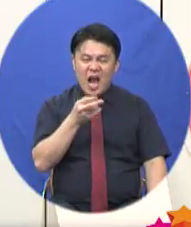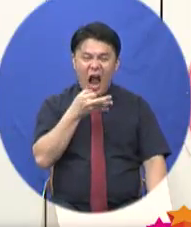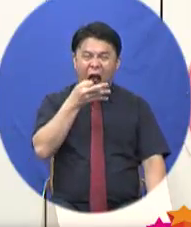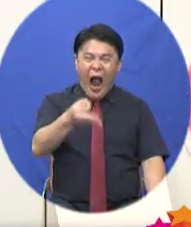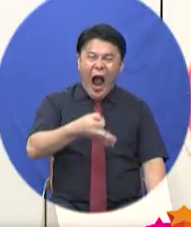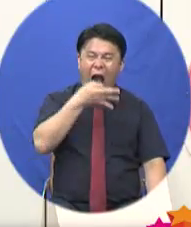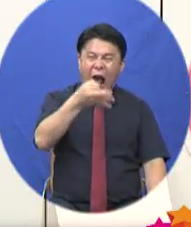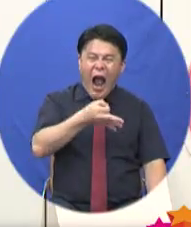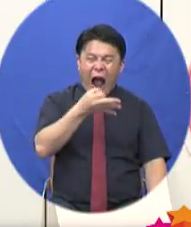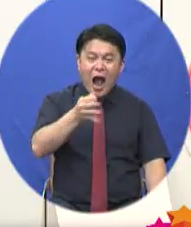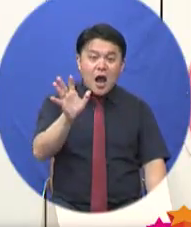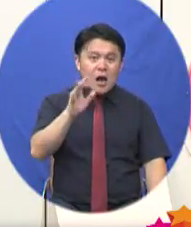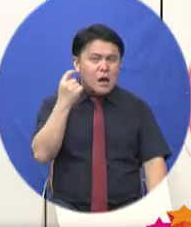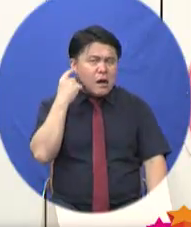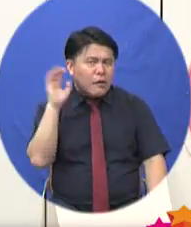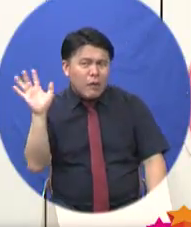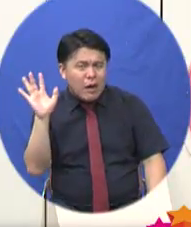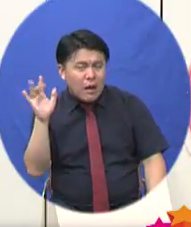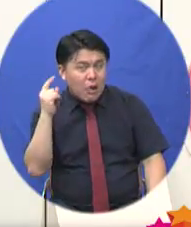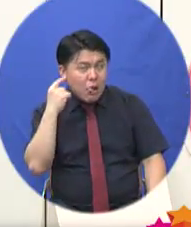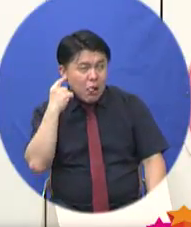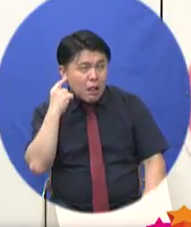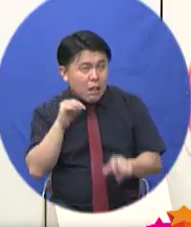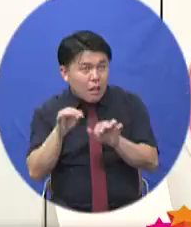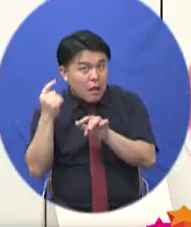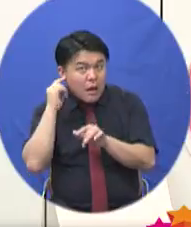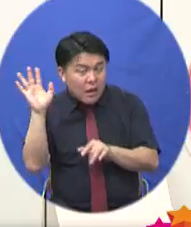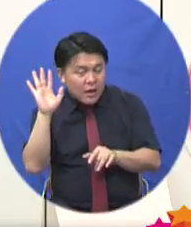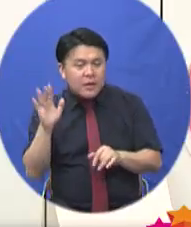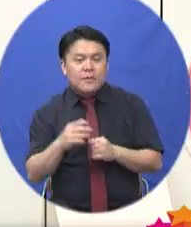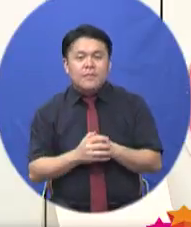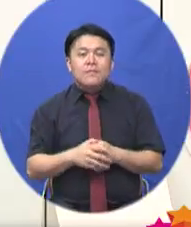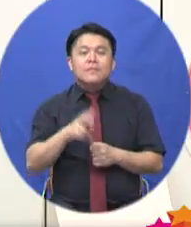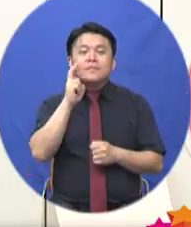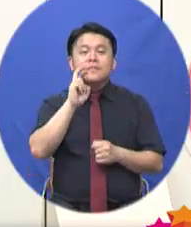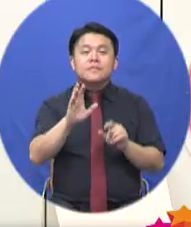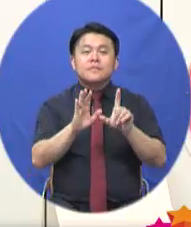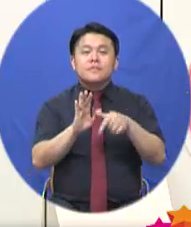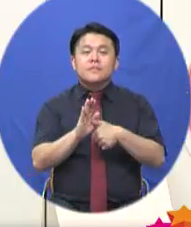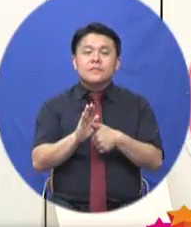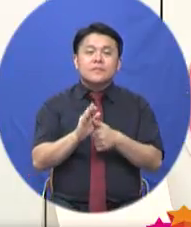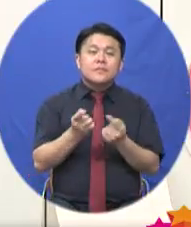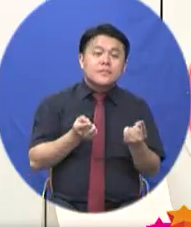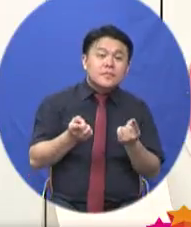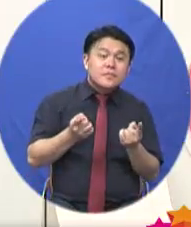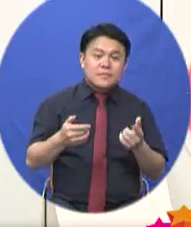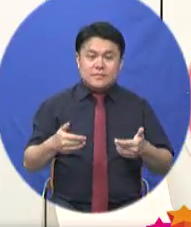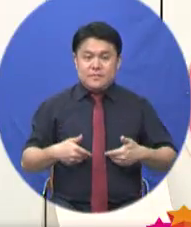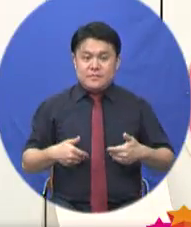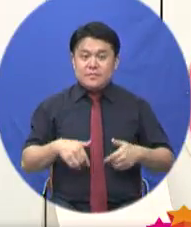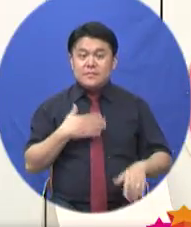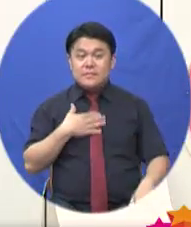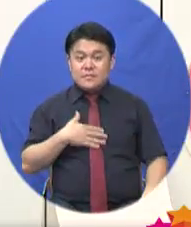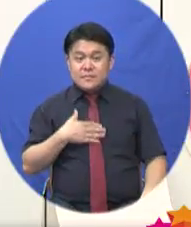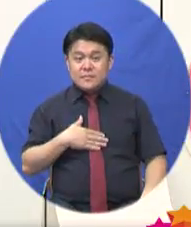하시면은 이 음악이 들리지가 않아요. 해서 노래를 구를 따랴